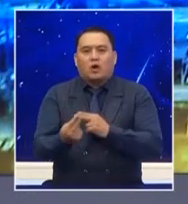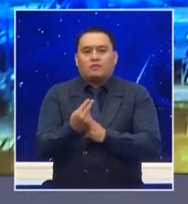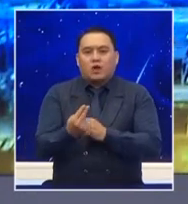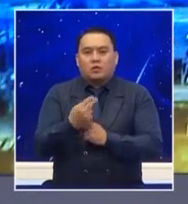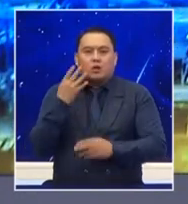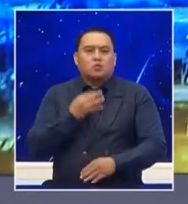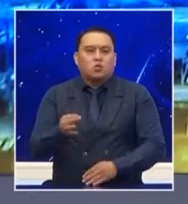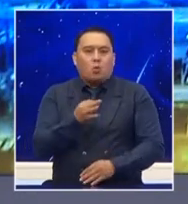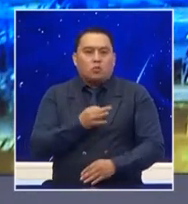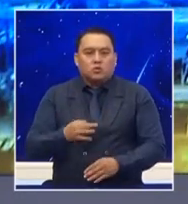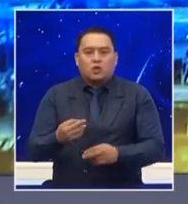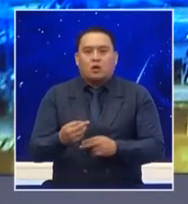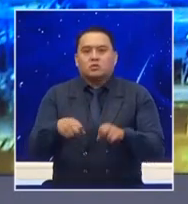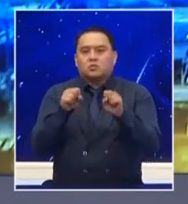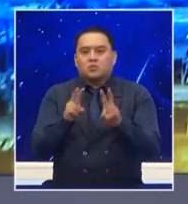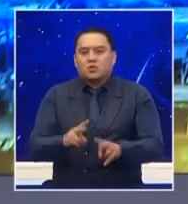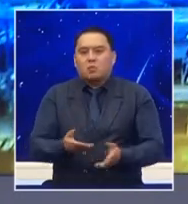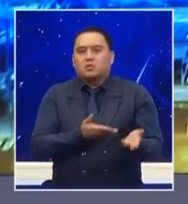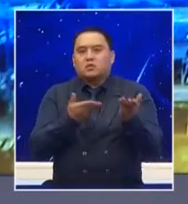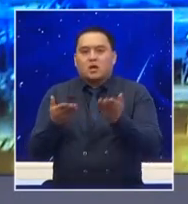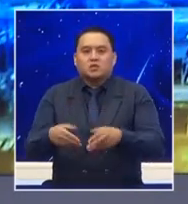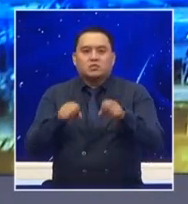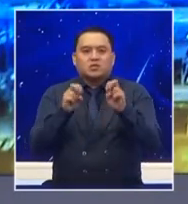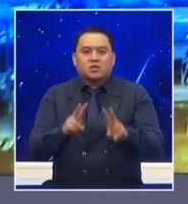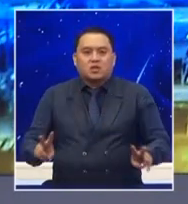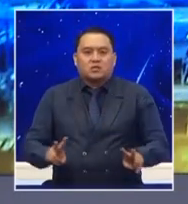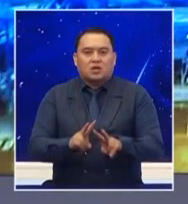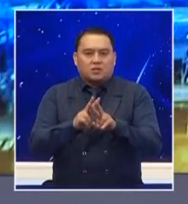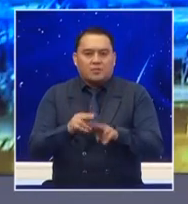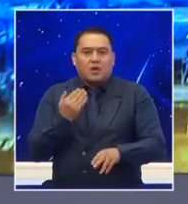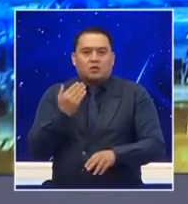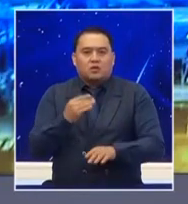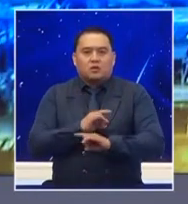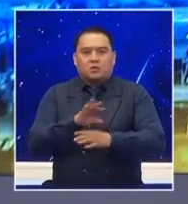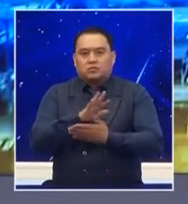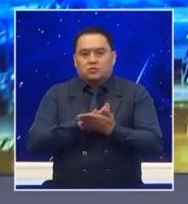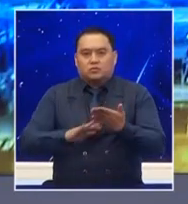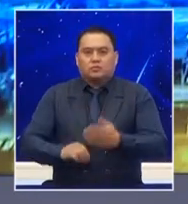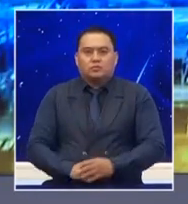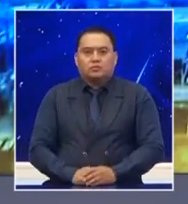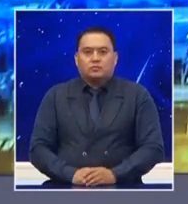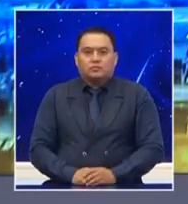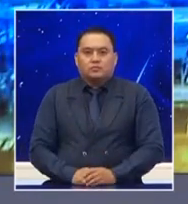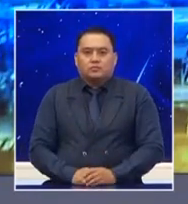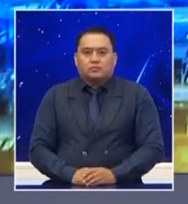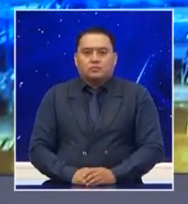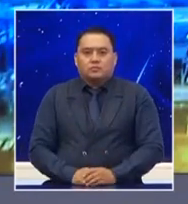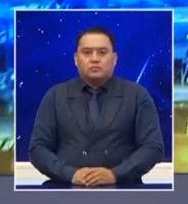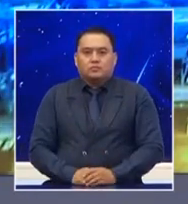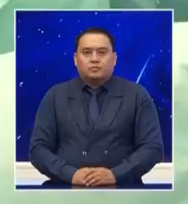врачей Алматинской области обучил специально приглашенный специалист из столицы. Подробнее в материале Руслана